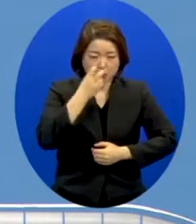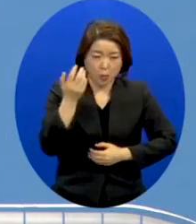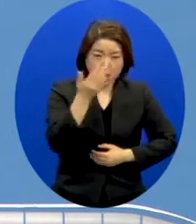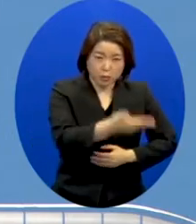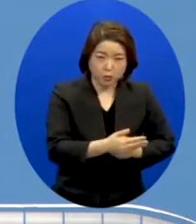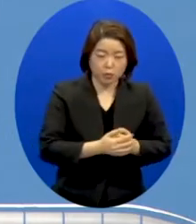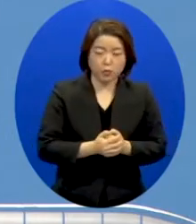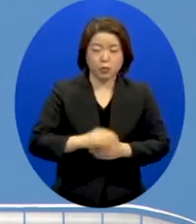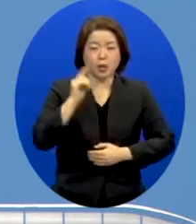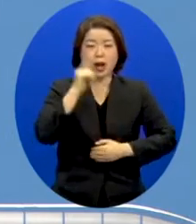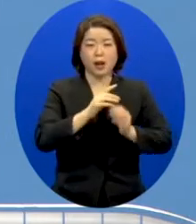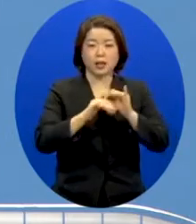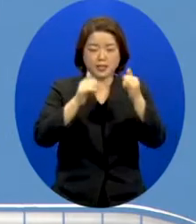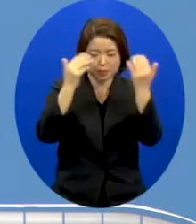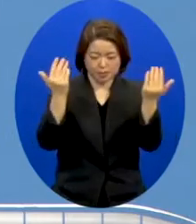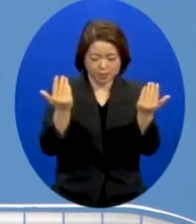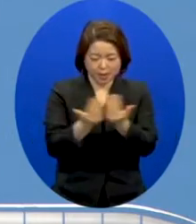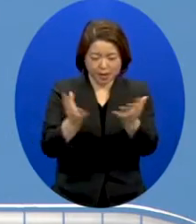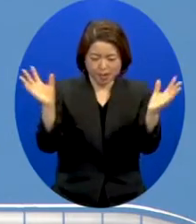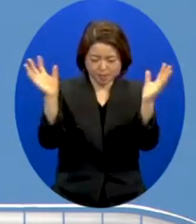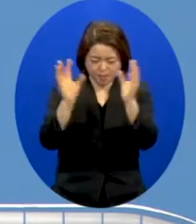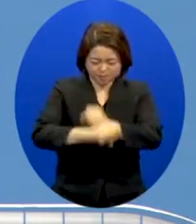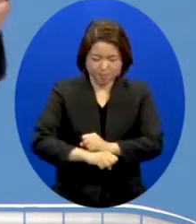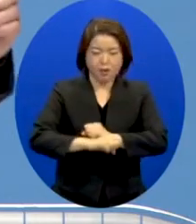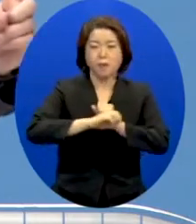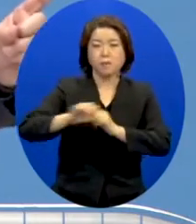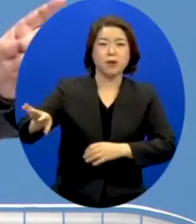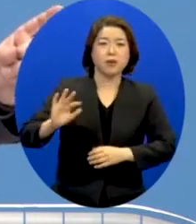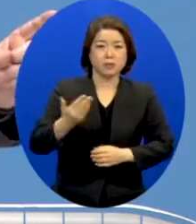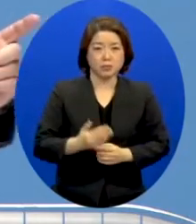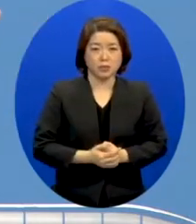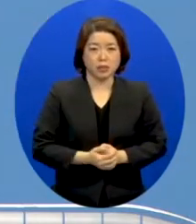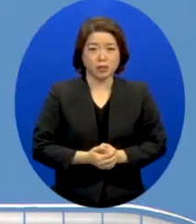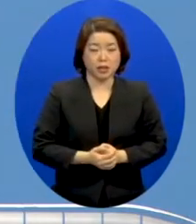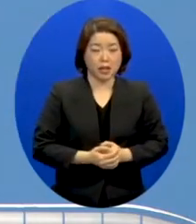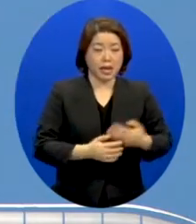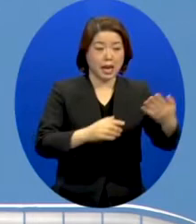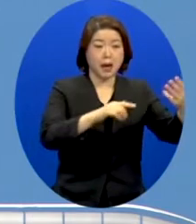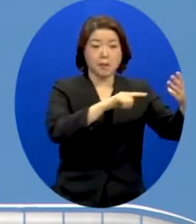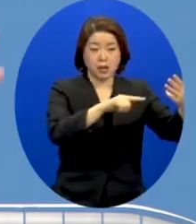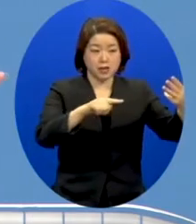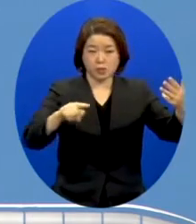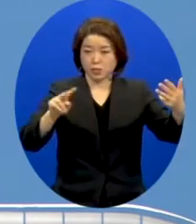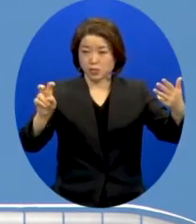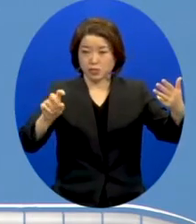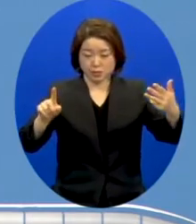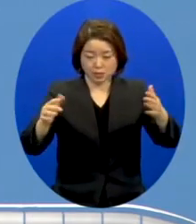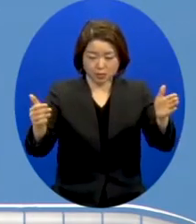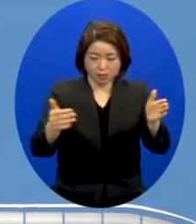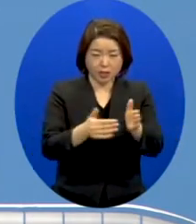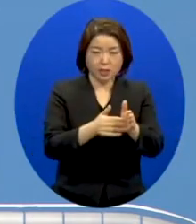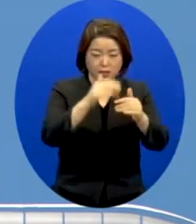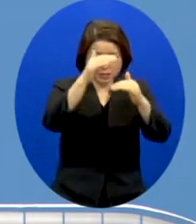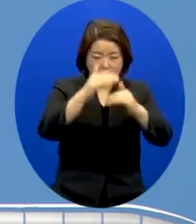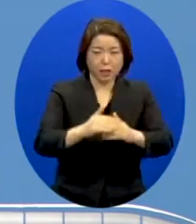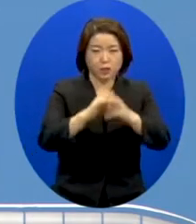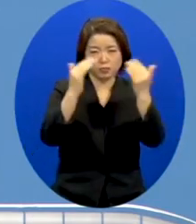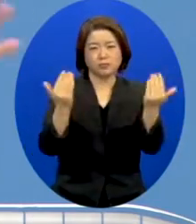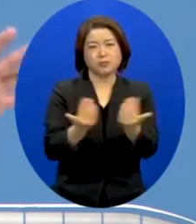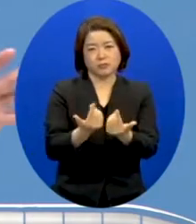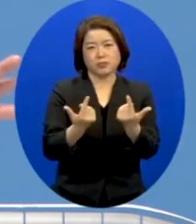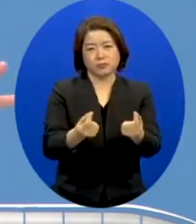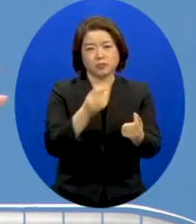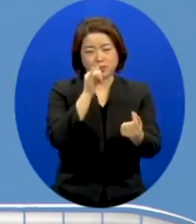사람은 다 멸하려 주셨다는 것 8 저부터 20일까지 나오는 내용이 바로 그 내용입니다 이